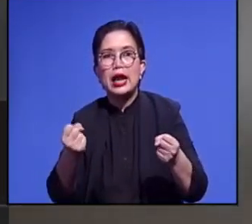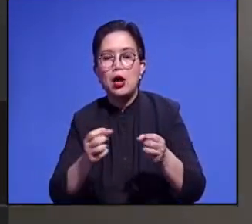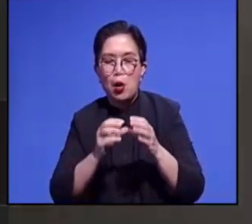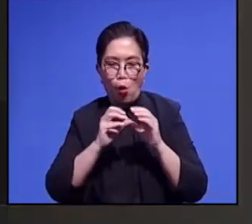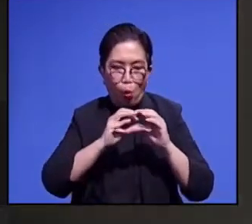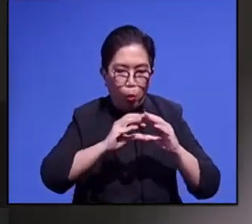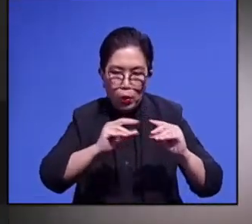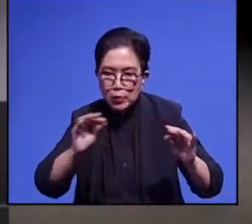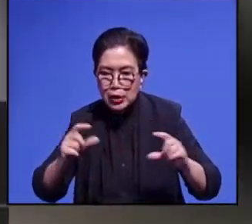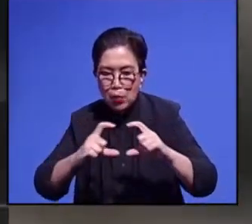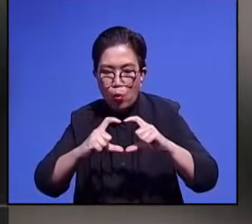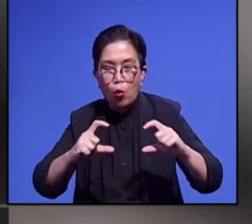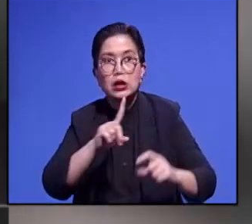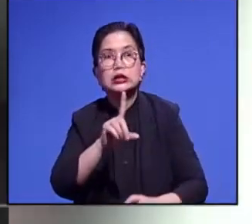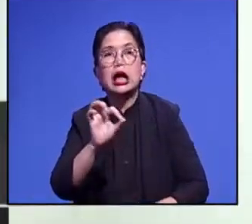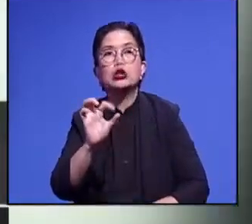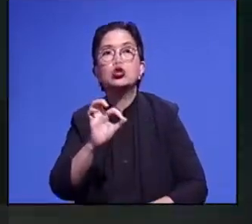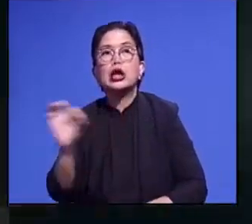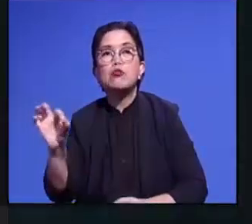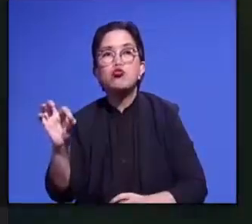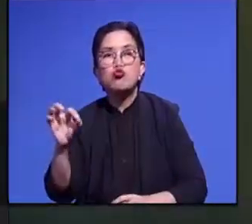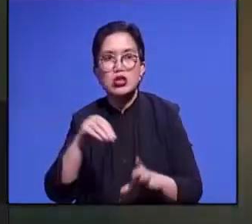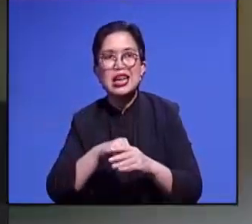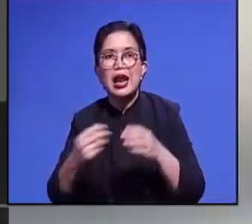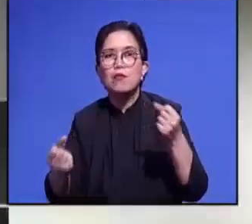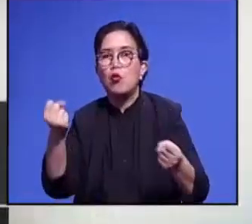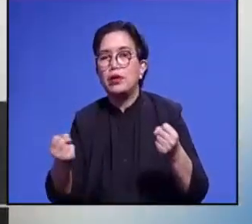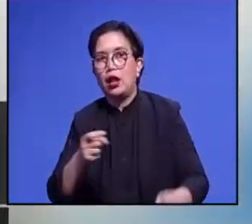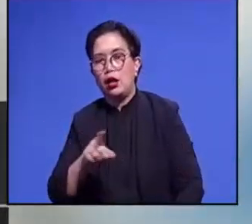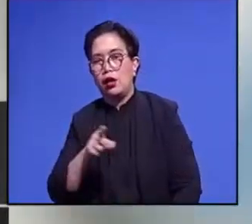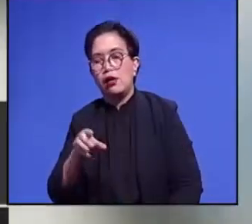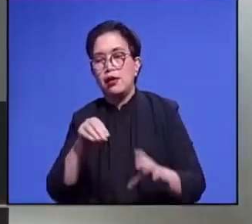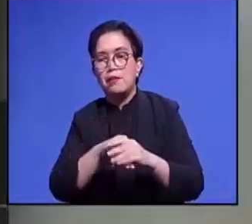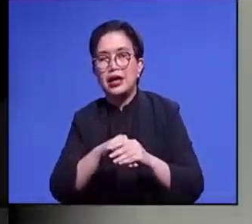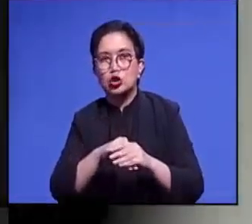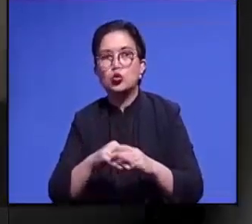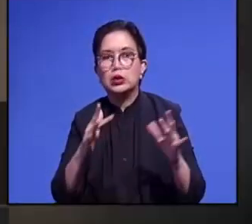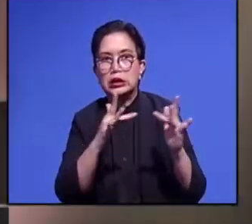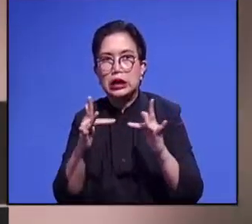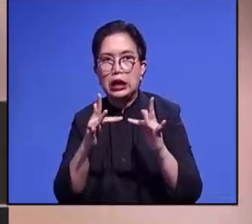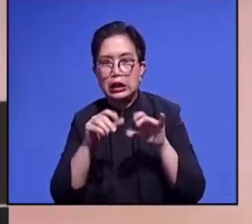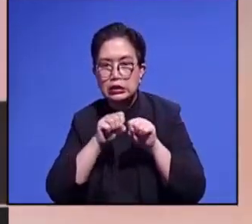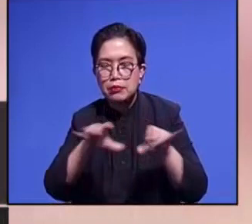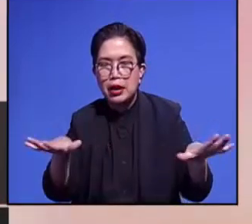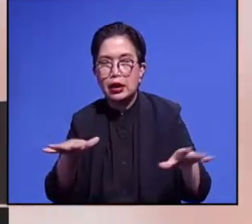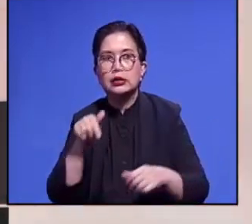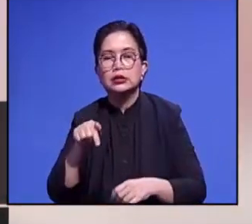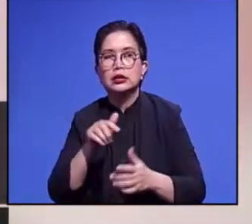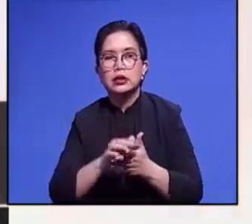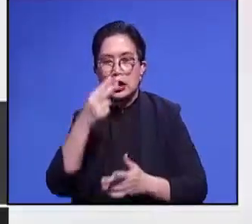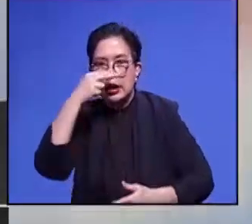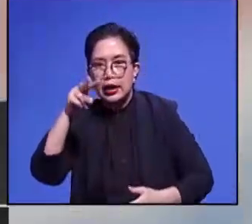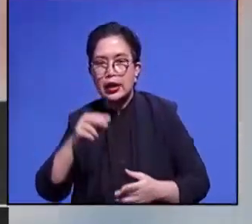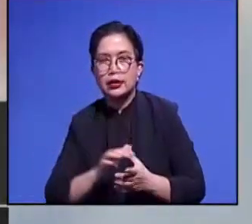video ini telah beredar sepekan terakhir di berbagai kanal media sosial dalam rekaman video berdurasi 30 detik ini